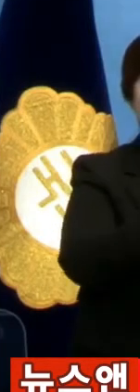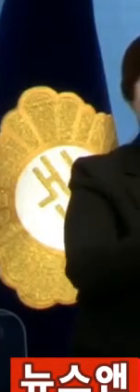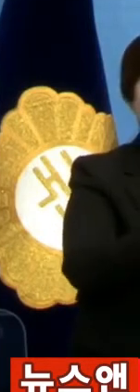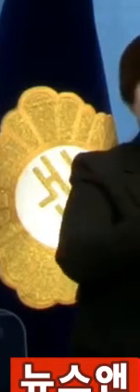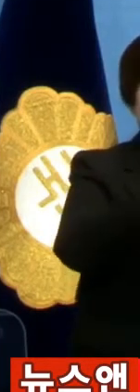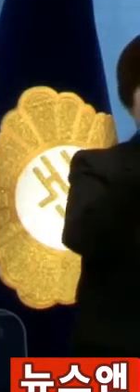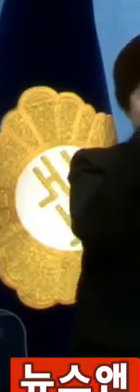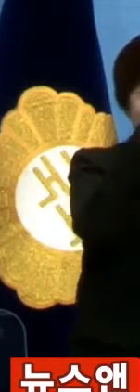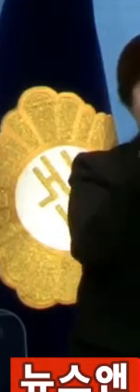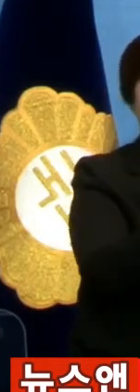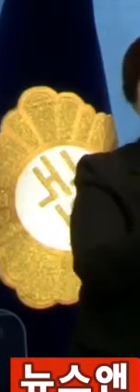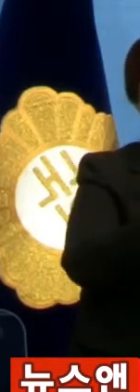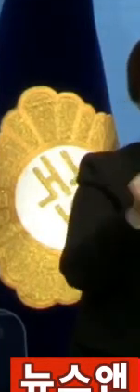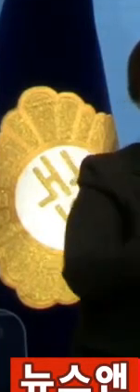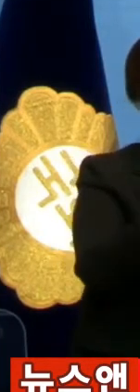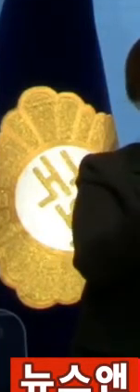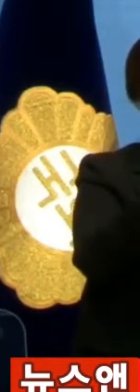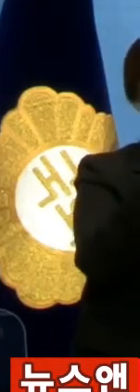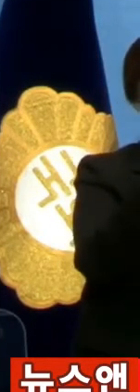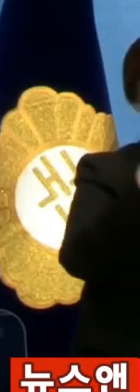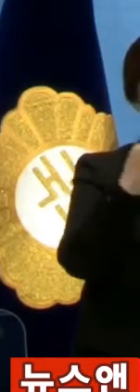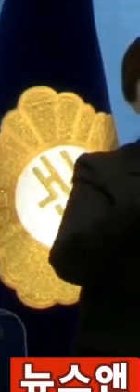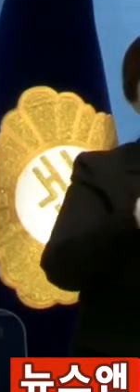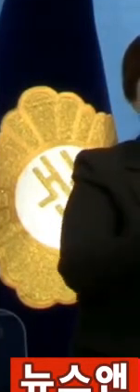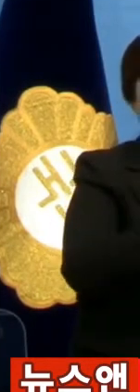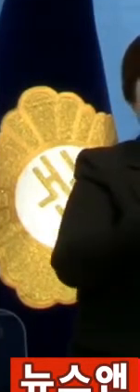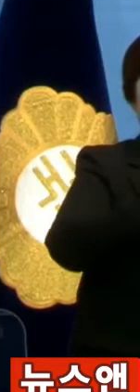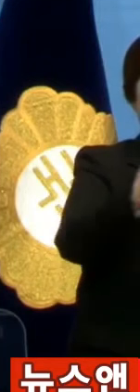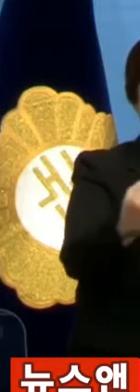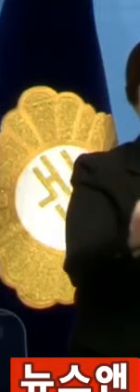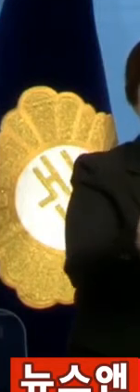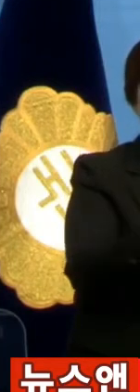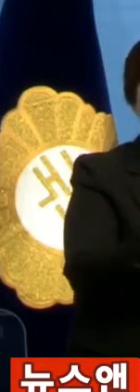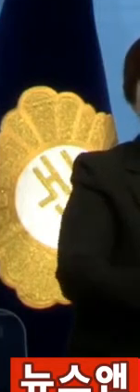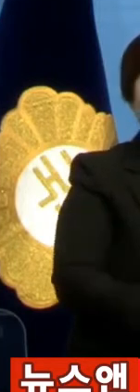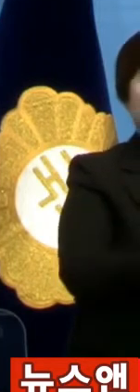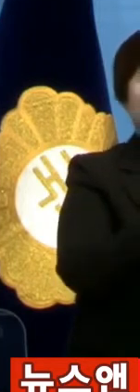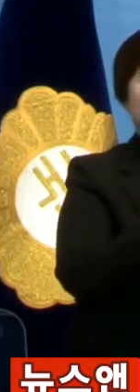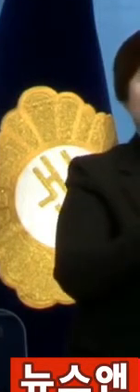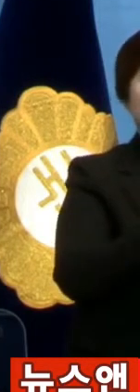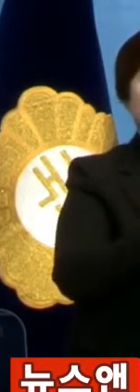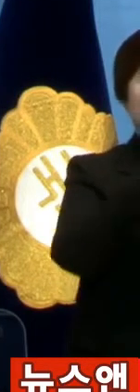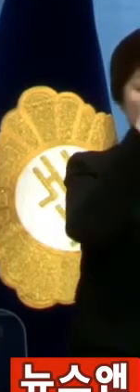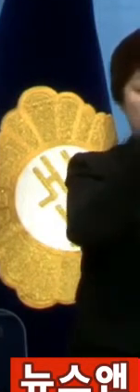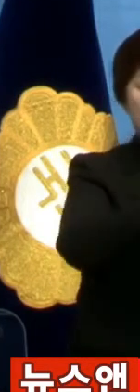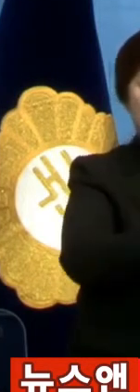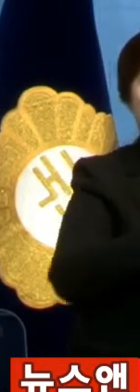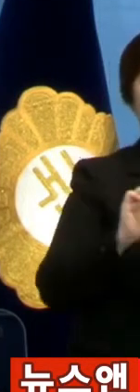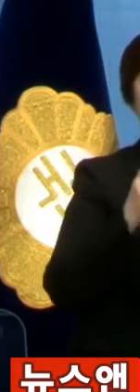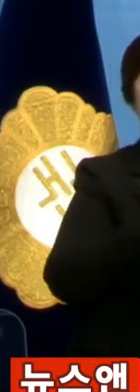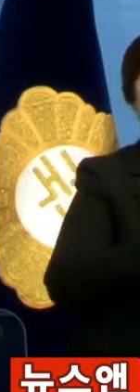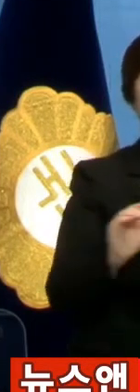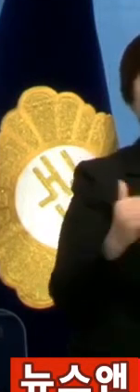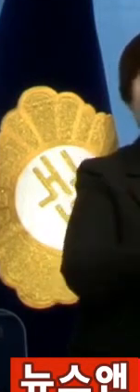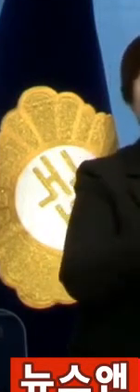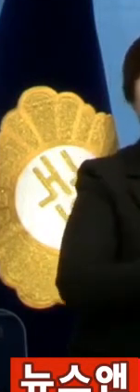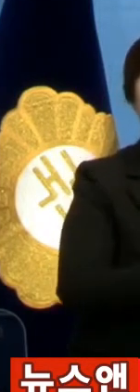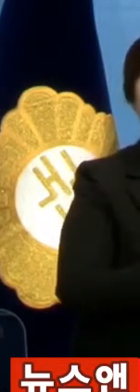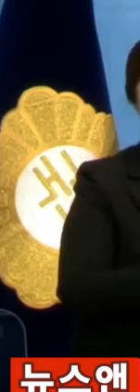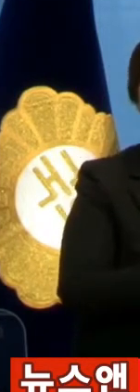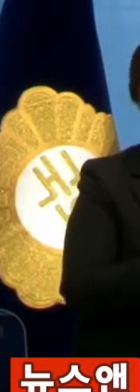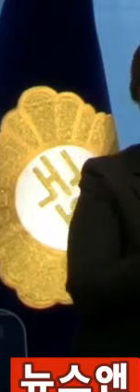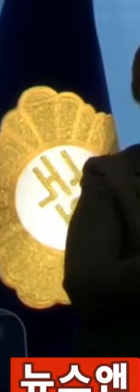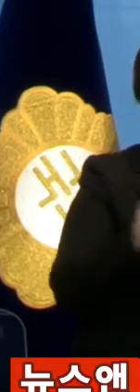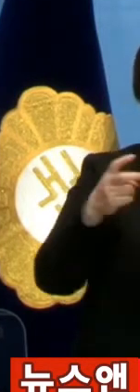써서 96만 2천 원어치 불기소 세트로 둔갑시킨 검찰의 제식구 감싸기를 보아도 이제 이들은 국민의 검찰이